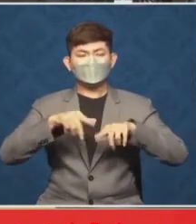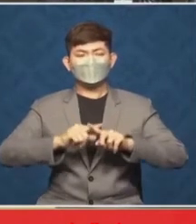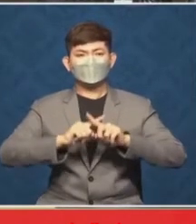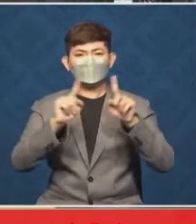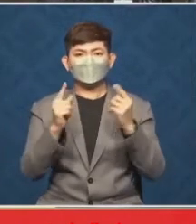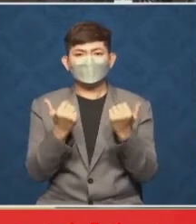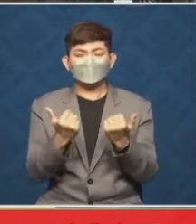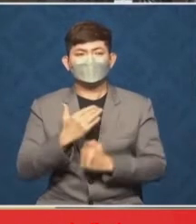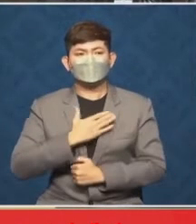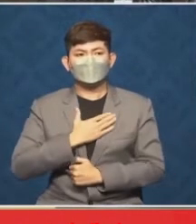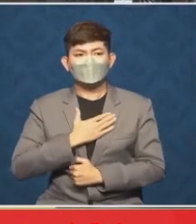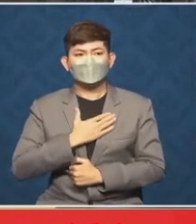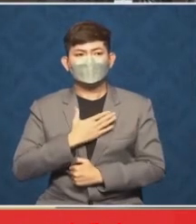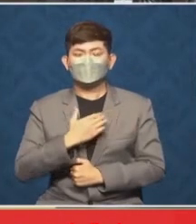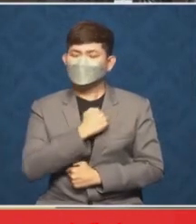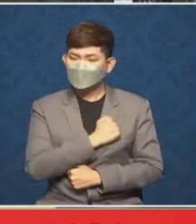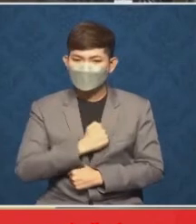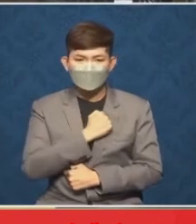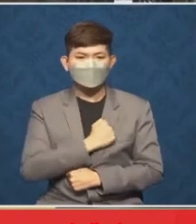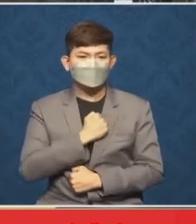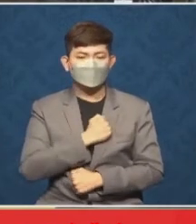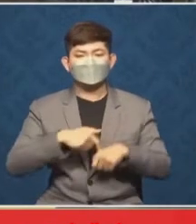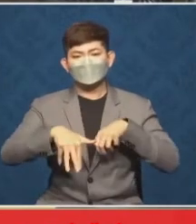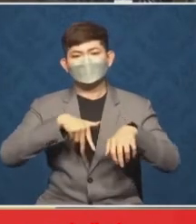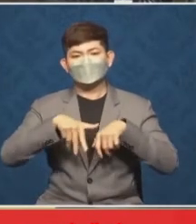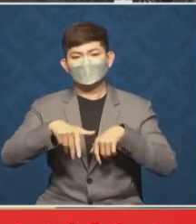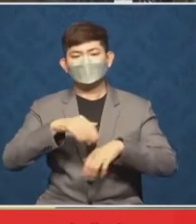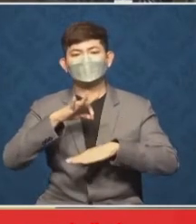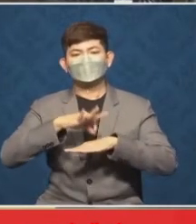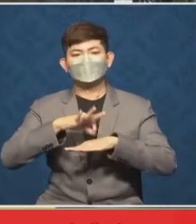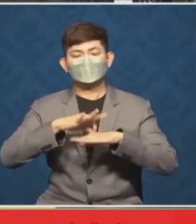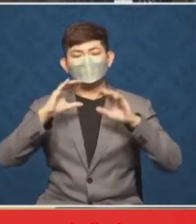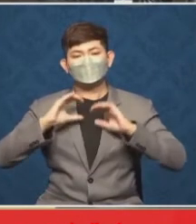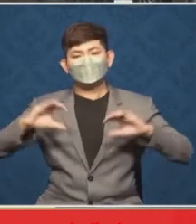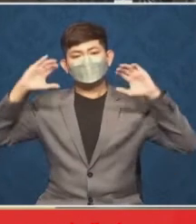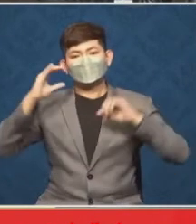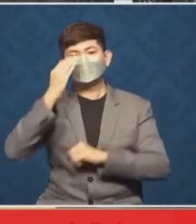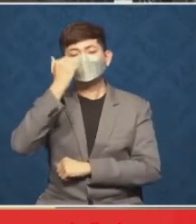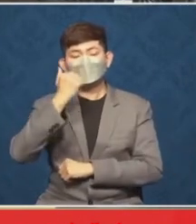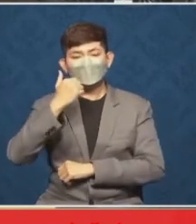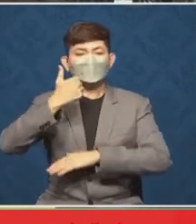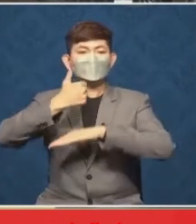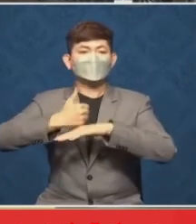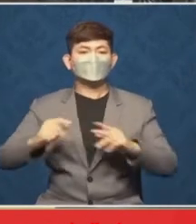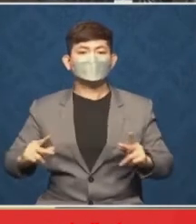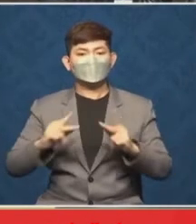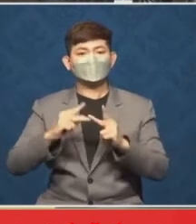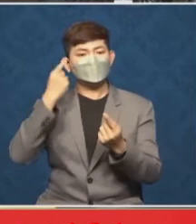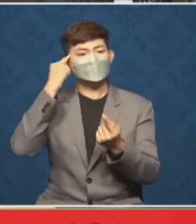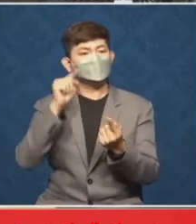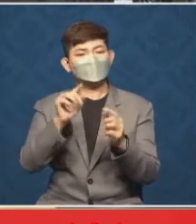ครับผมเสียใจแทนพี่น้องท้องถิ่นนะครับที่ท่านรัฐมนตรีไม่ให้ความสำคั